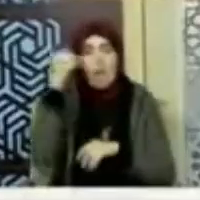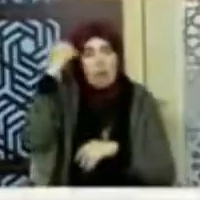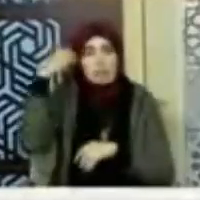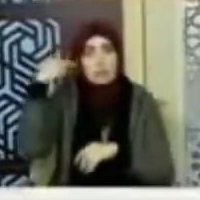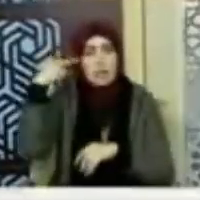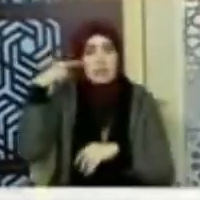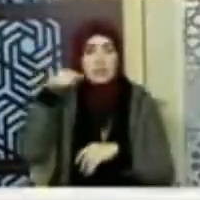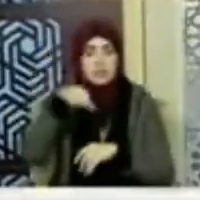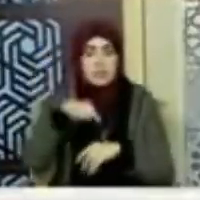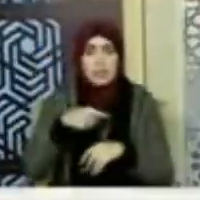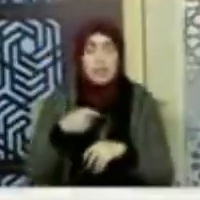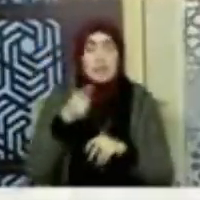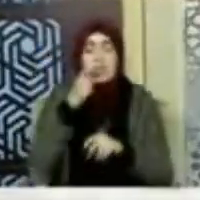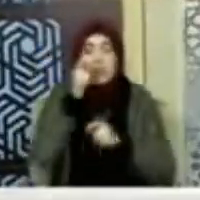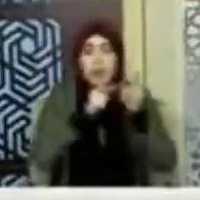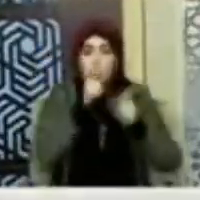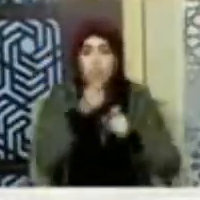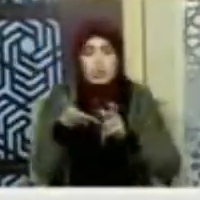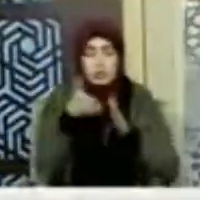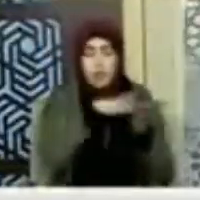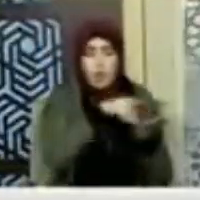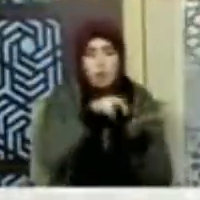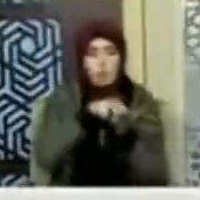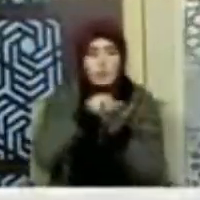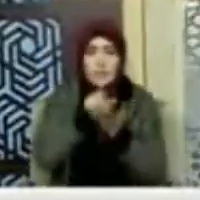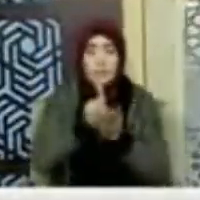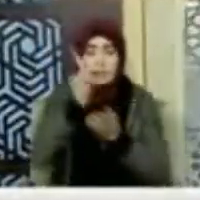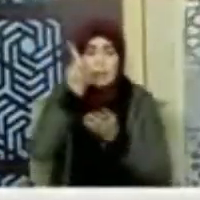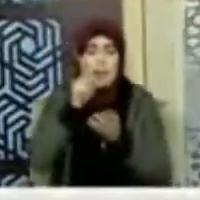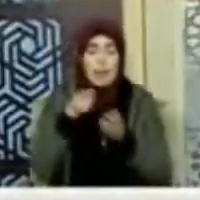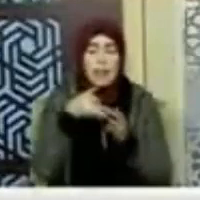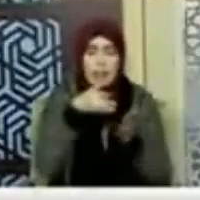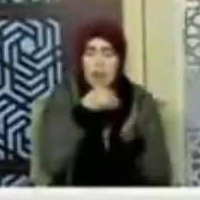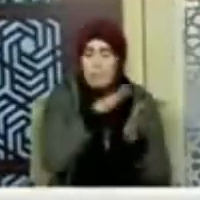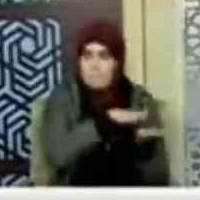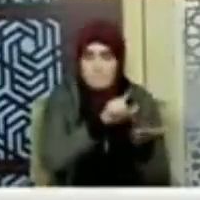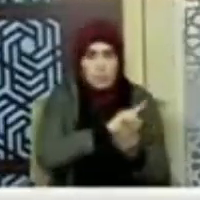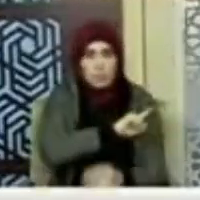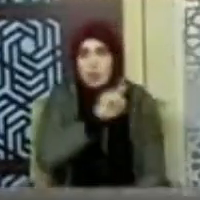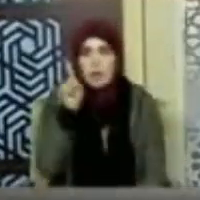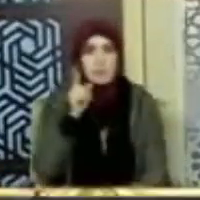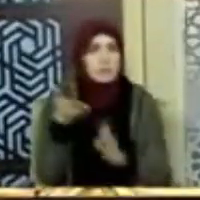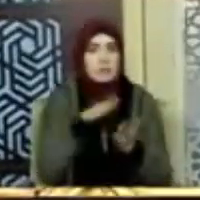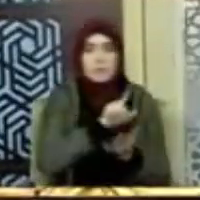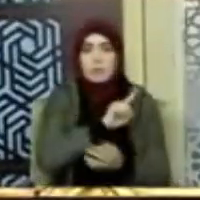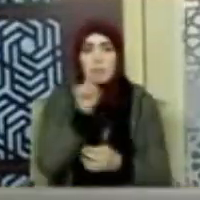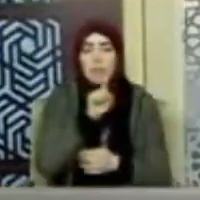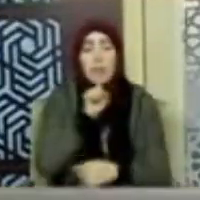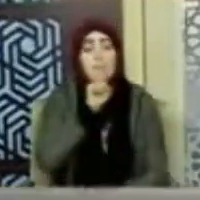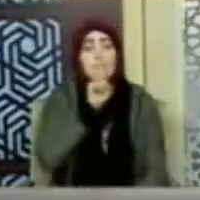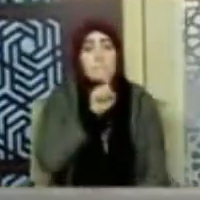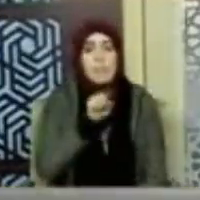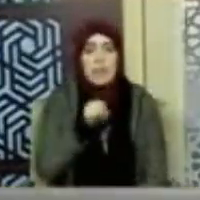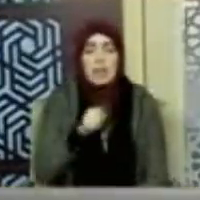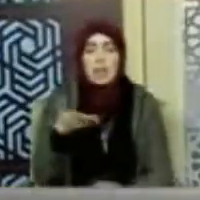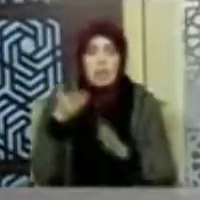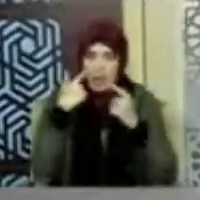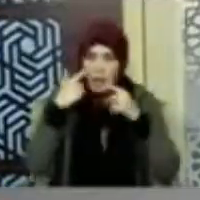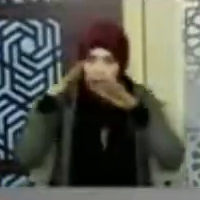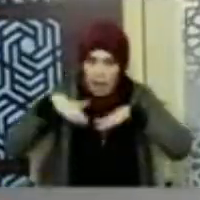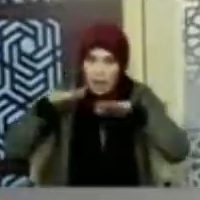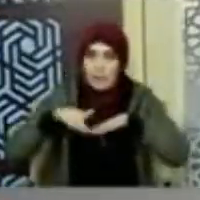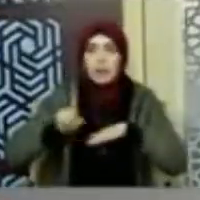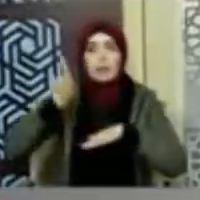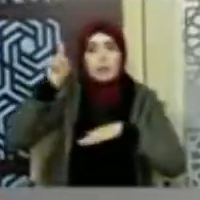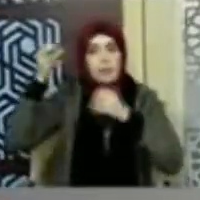تحسبن الذين قتلوا في سبيل الله أمواتا بل أحياء